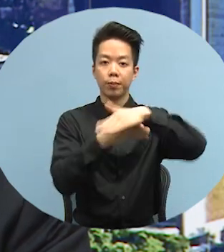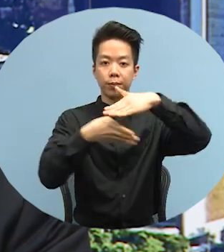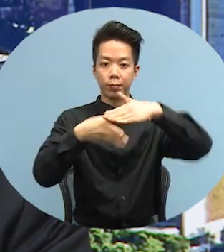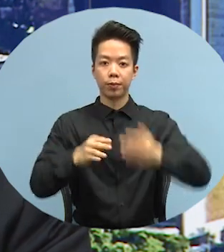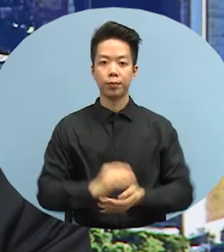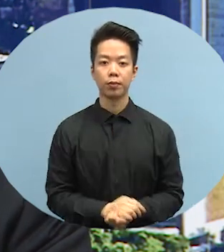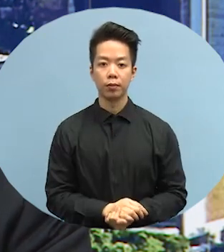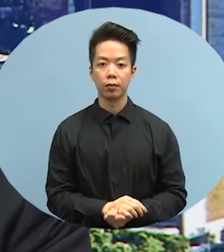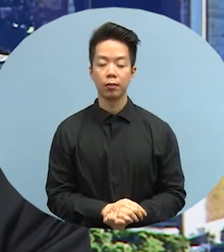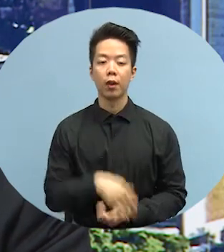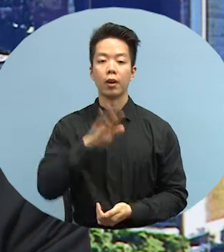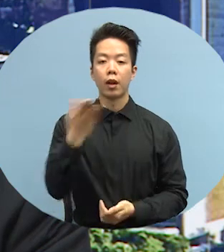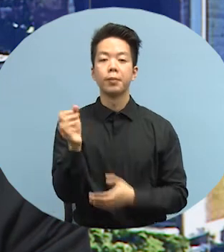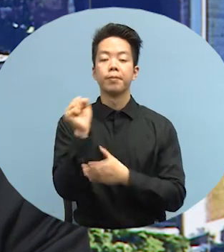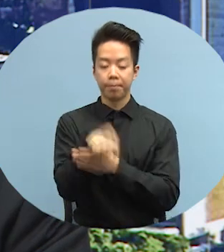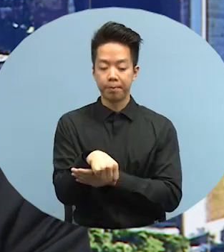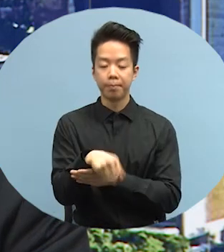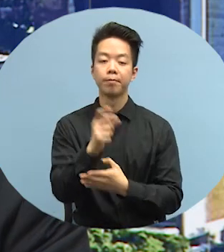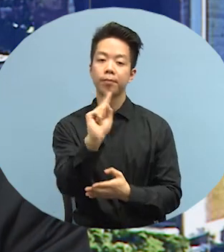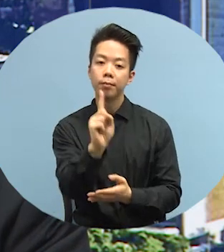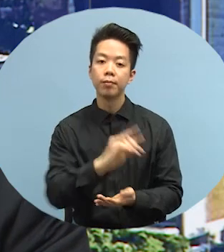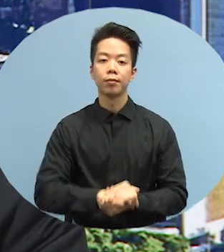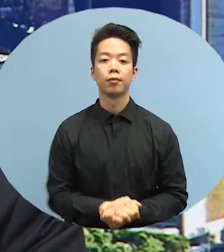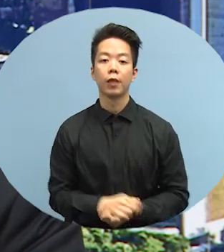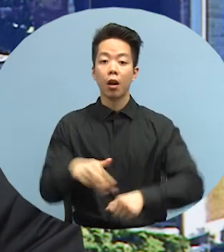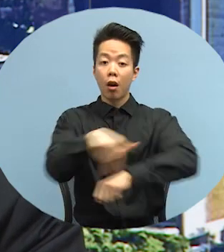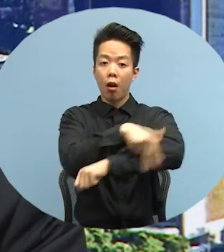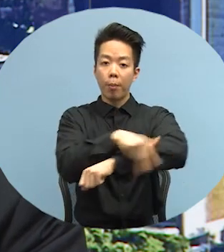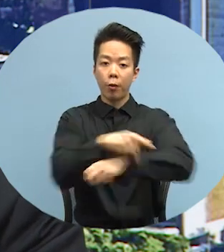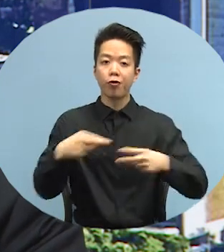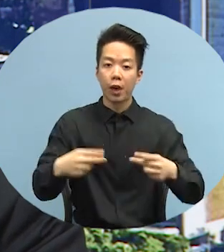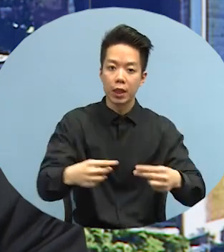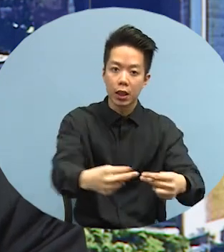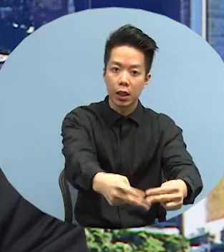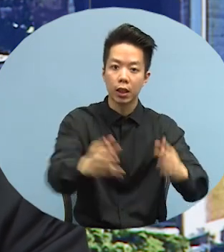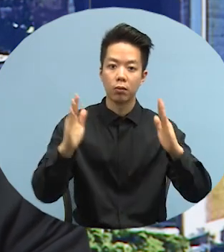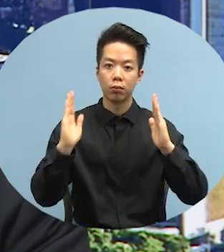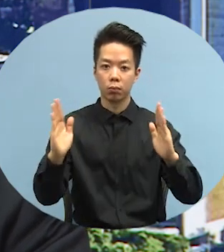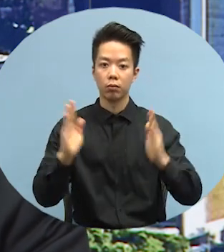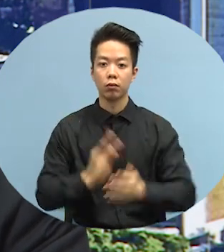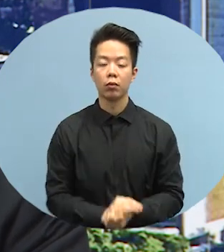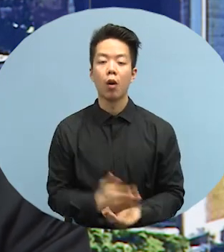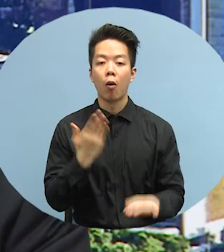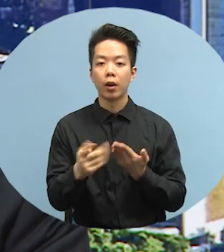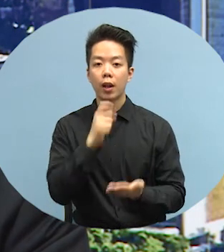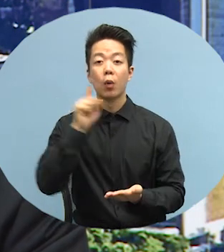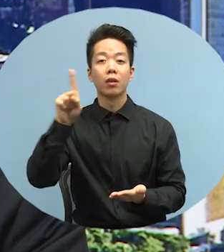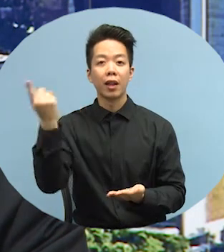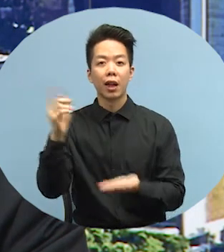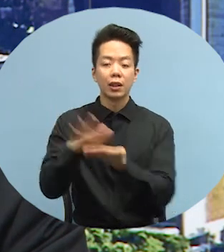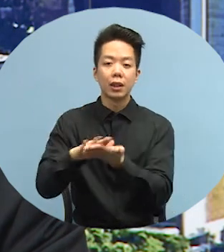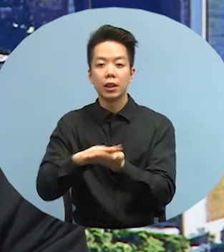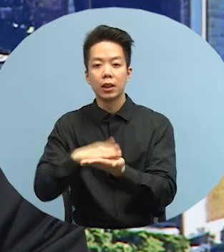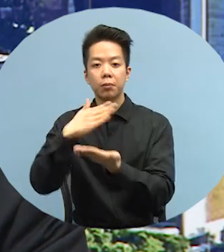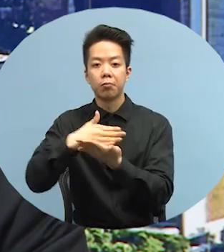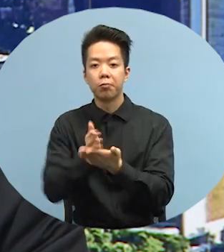位。但是也必須承認呢，在這些項目發展的過程裏面，可能會因為其他的變